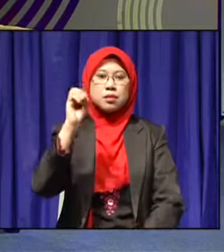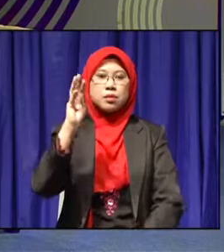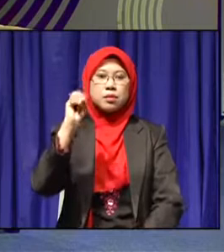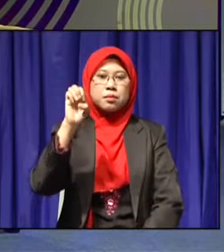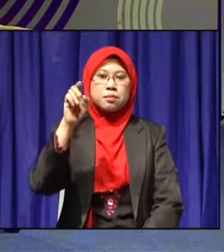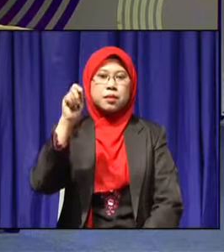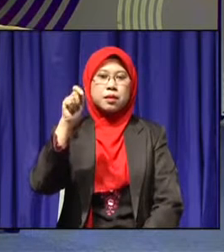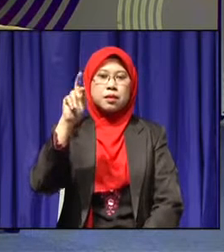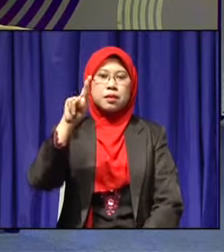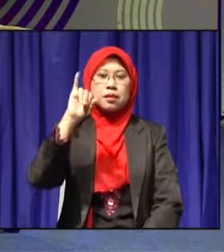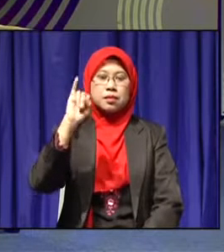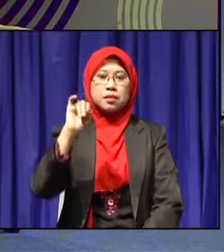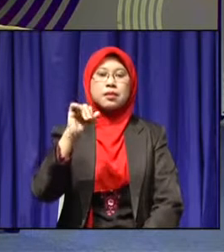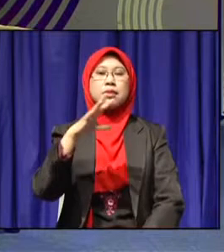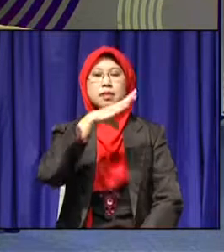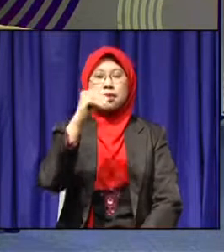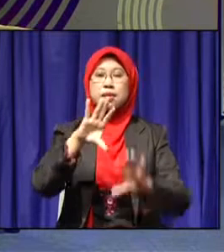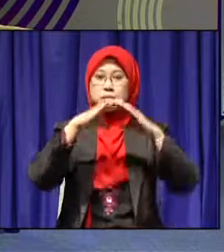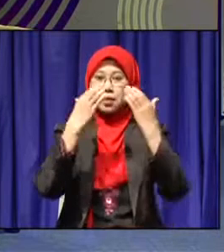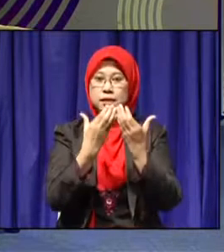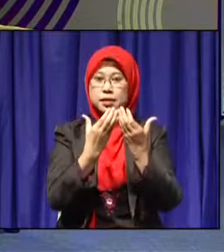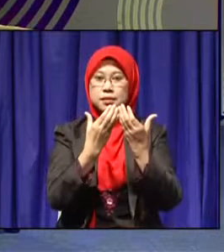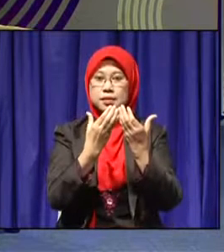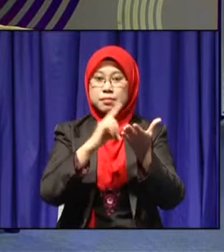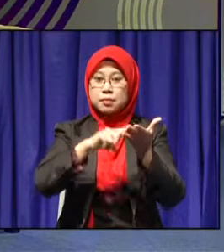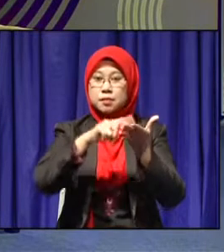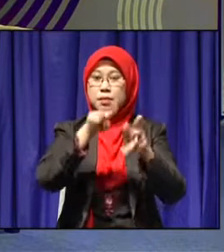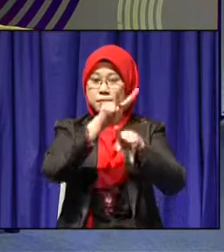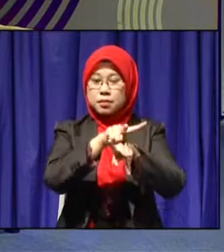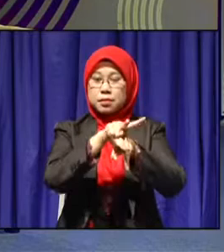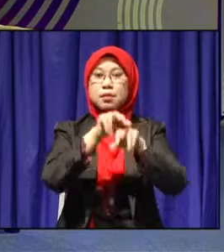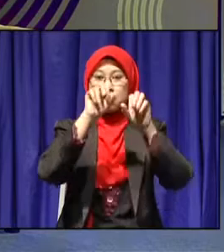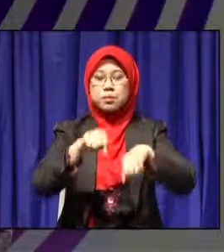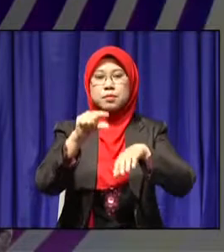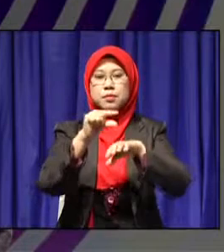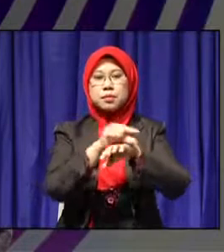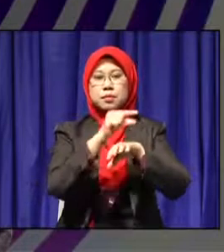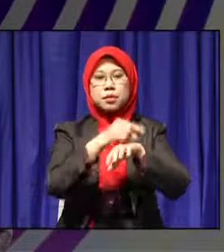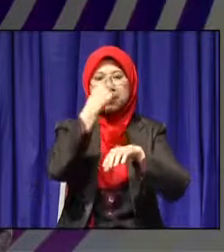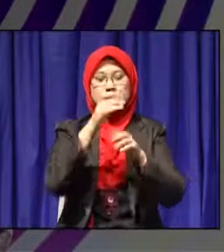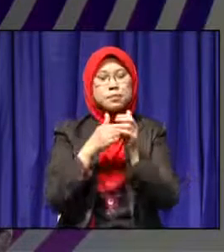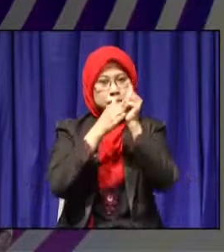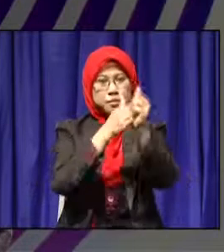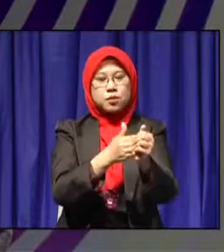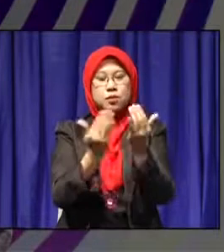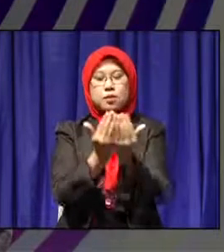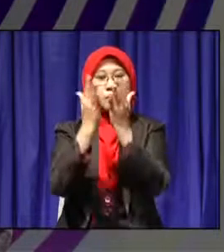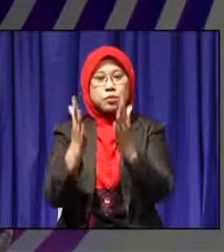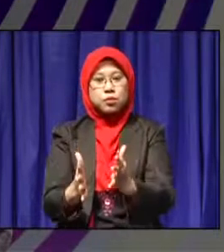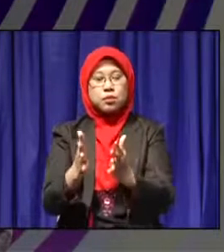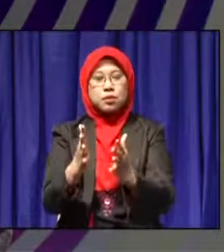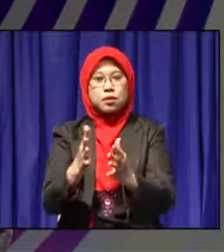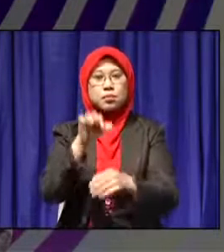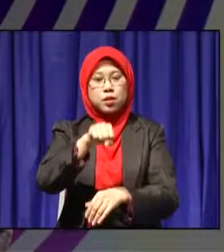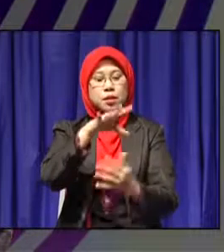bilik darjah bagi membolehkan digunakan sebagai panduan kepada murid untuk memilih